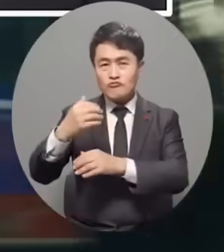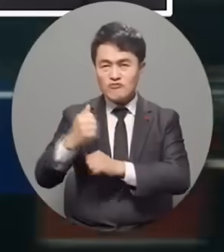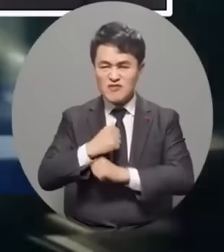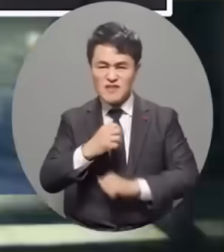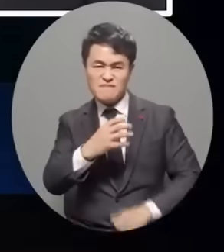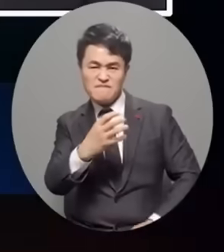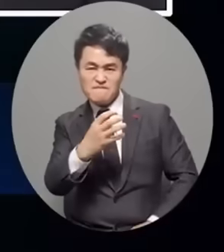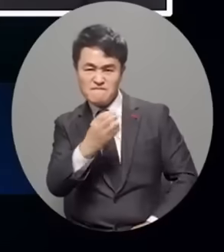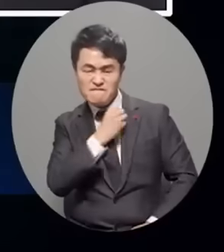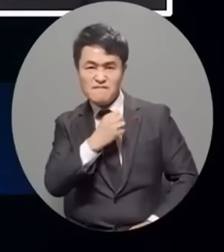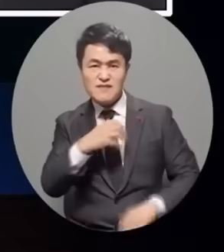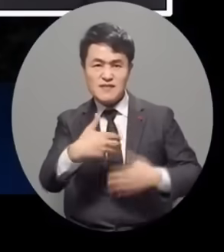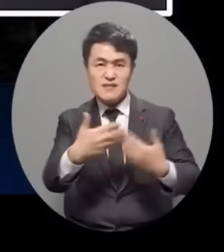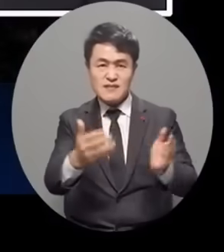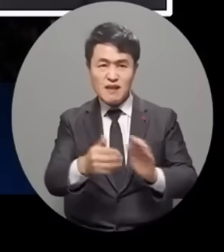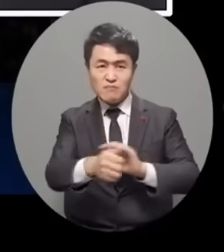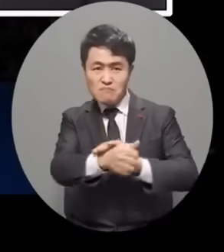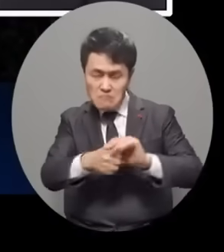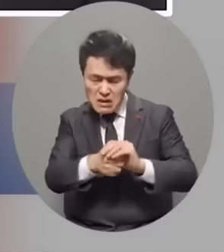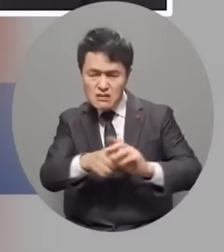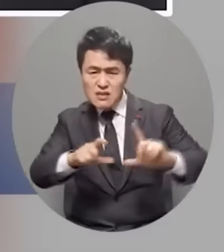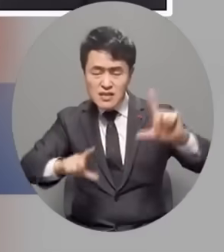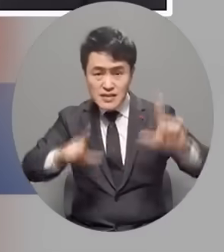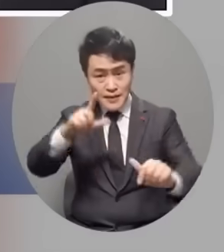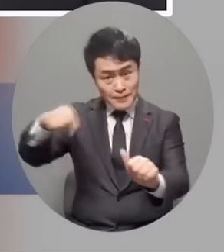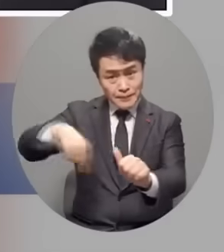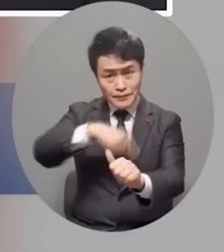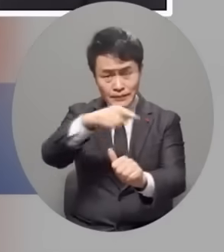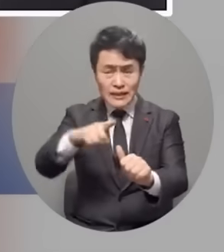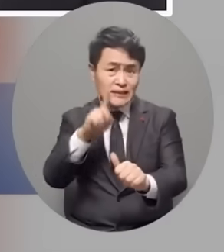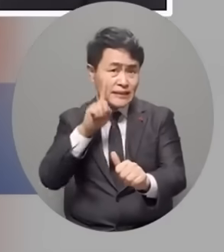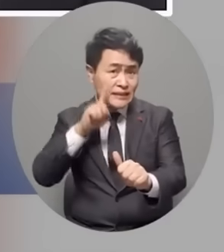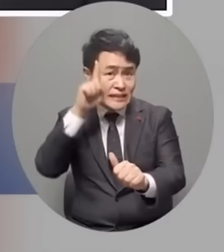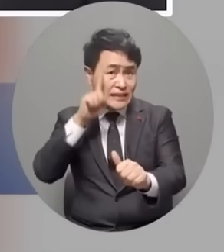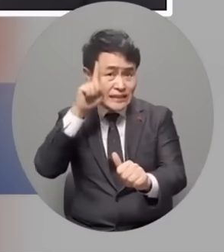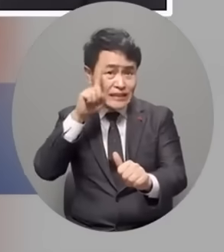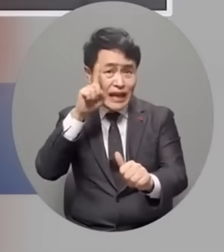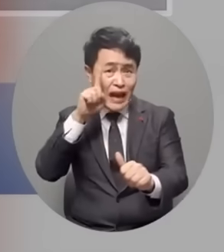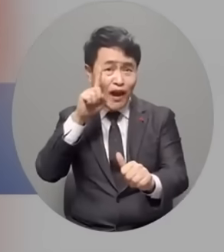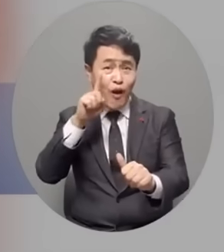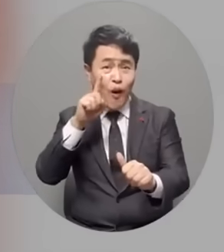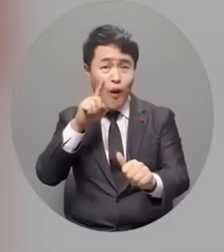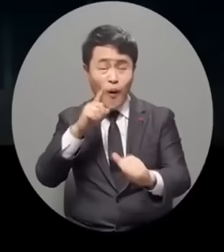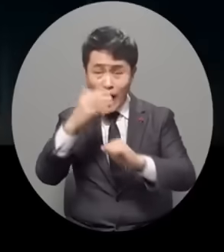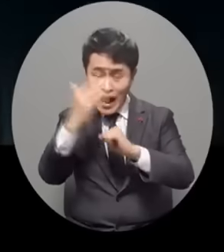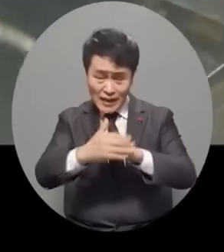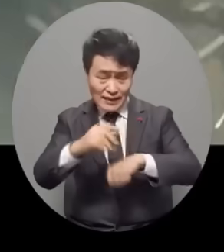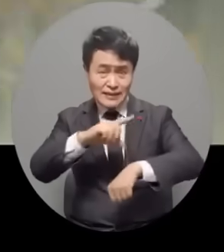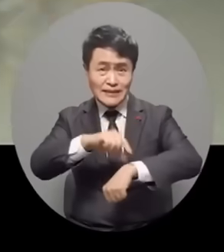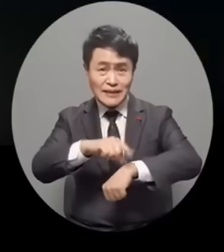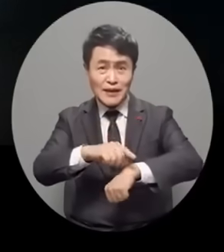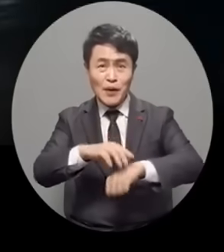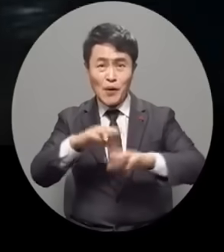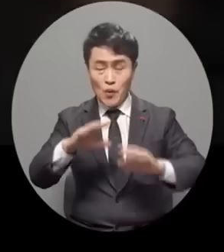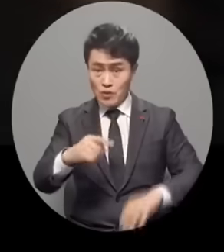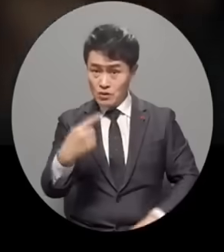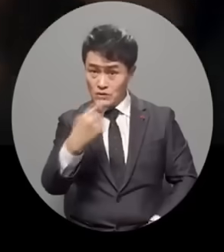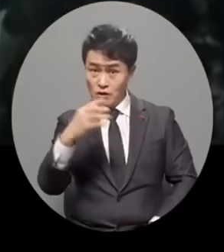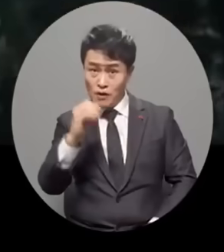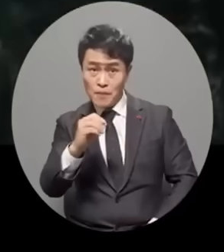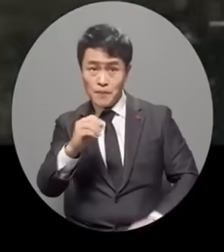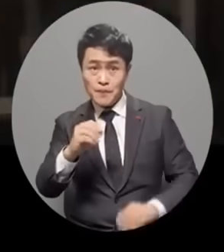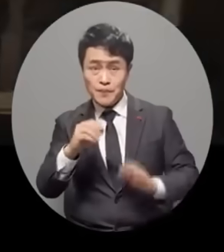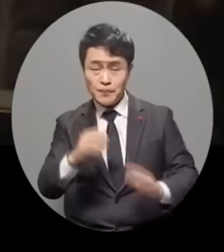비겁하게 물러나게 되고 이런 상황들에서 오는 스트레스 지수가 한 장의 사진으로. 올해 1,000만 관객을